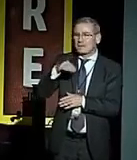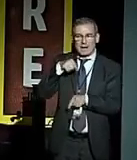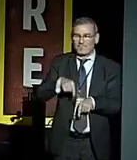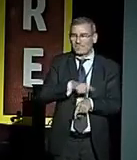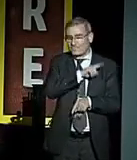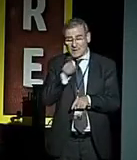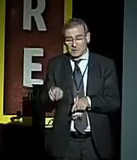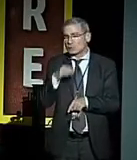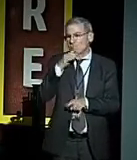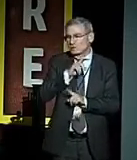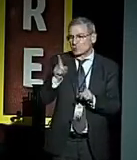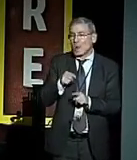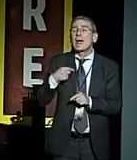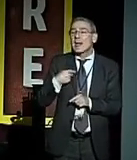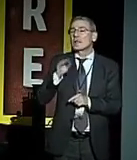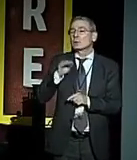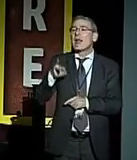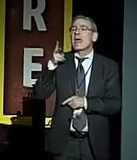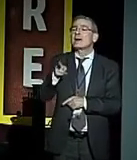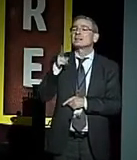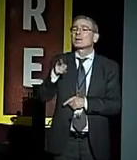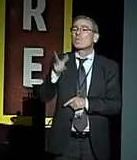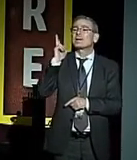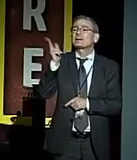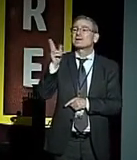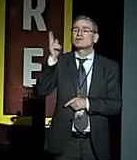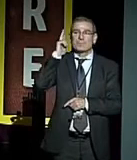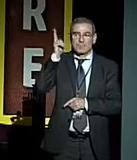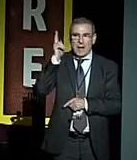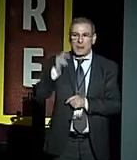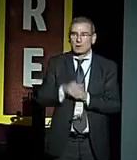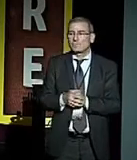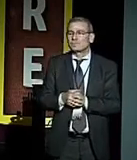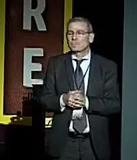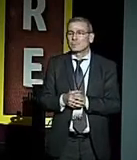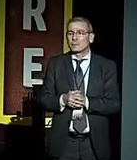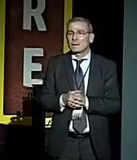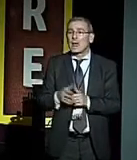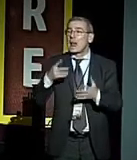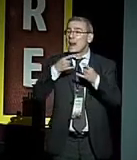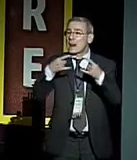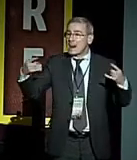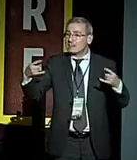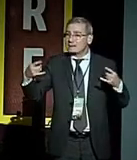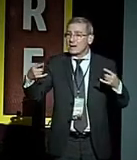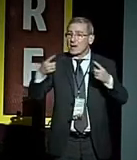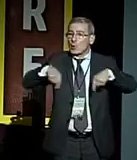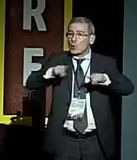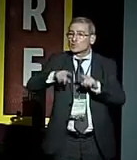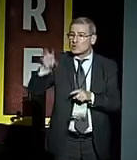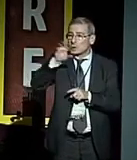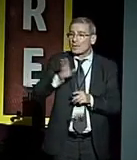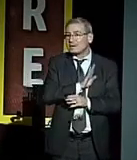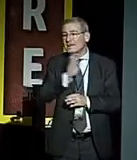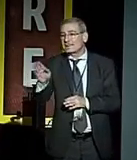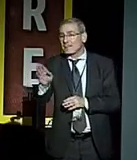e chiede di interrompere, come chiesto il 13 febbraio con una lettera ufficiale mandata dal Consiglio d'Europa al nostro ministro Luigi Di